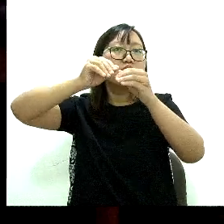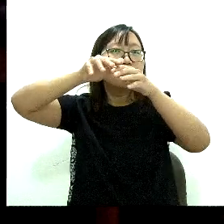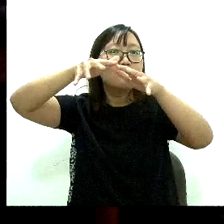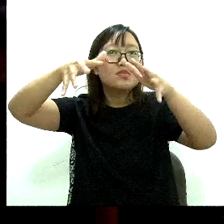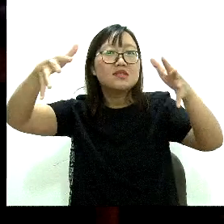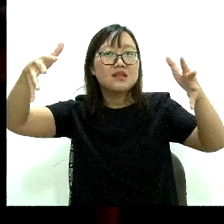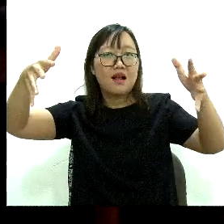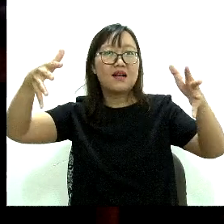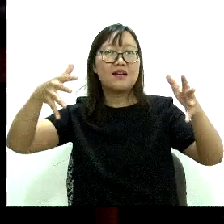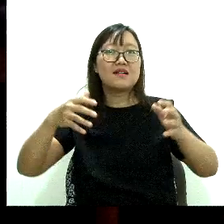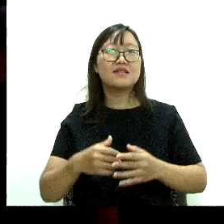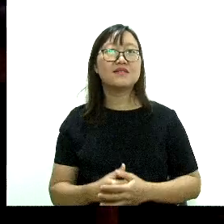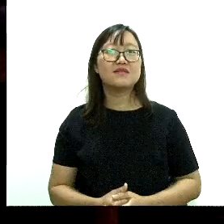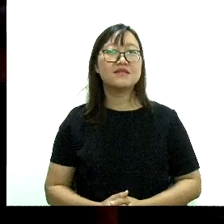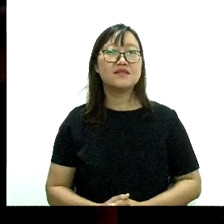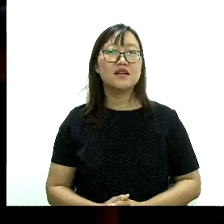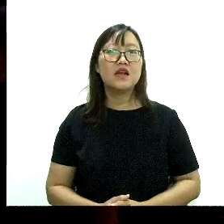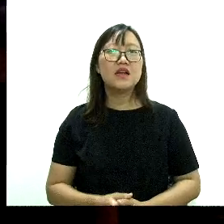yang dibutuhkan.